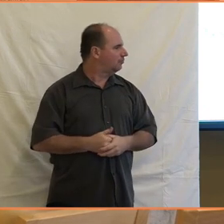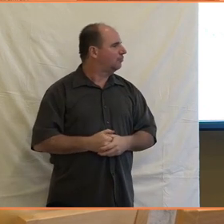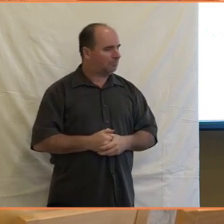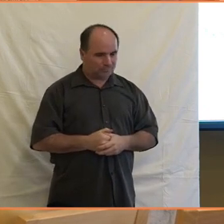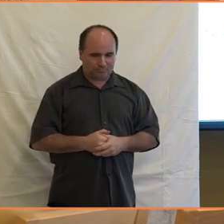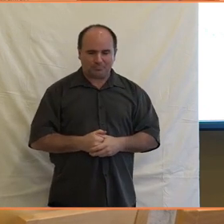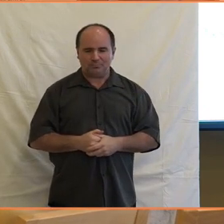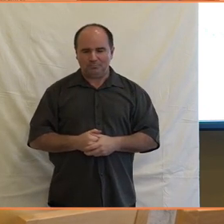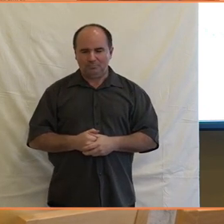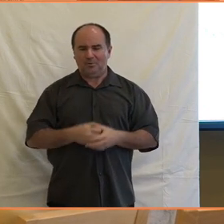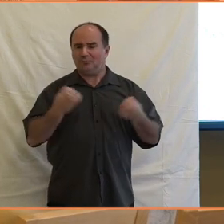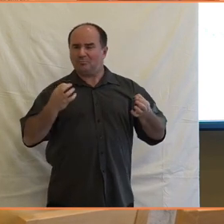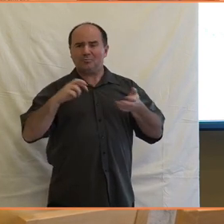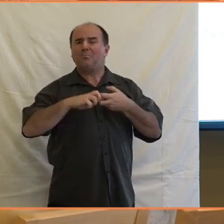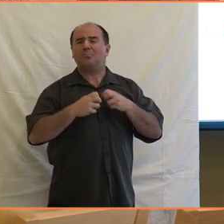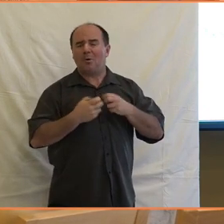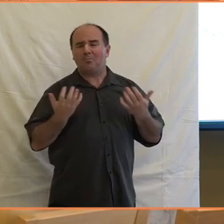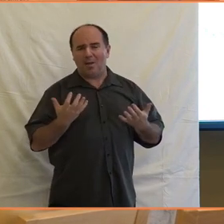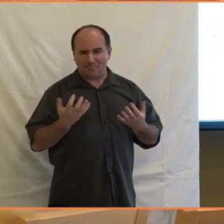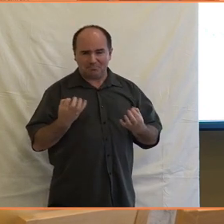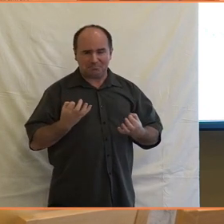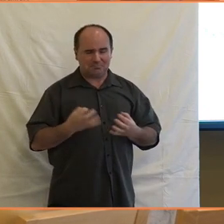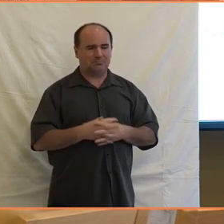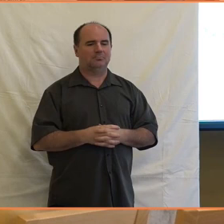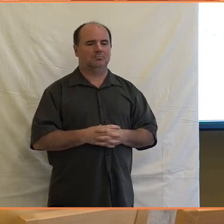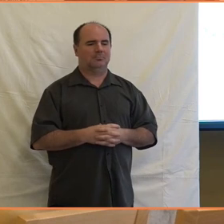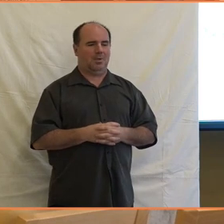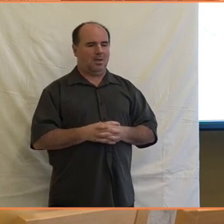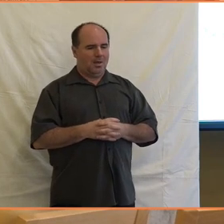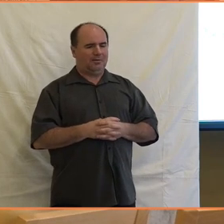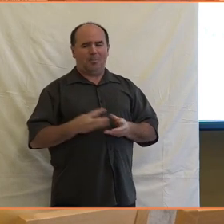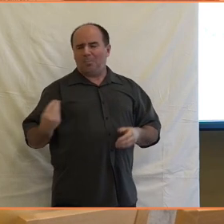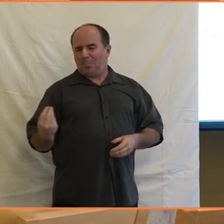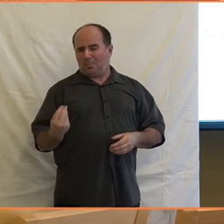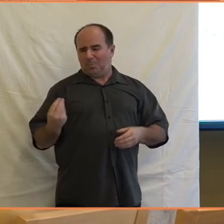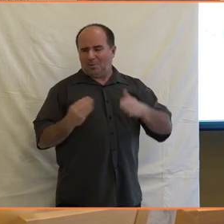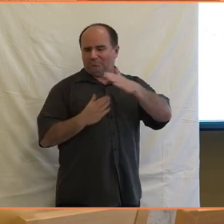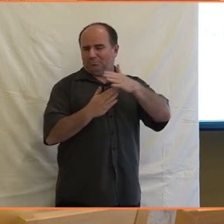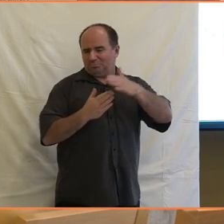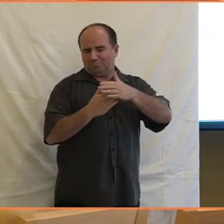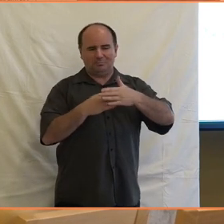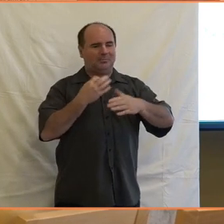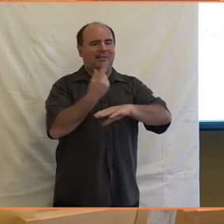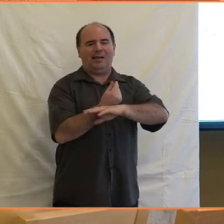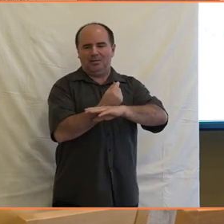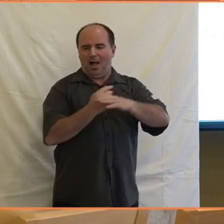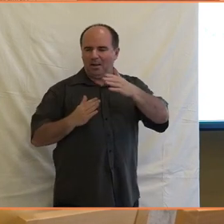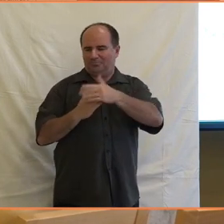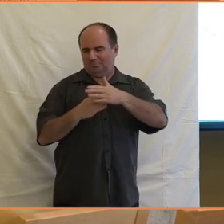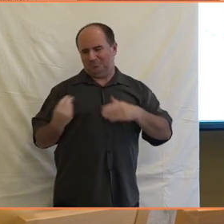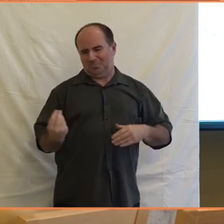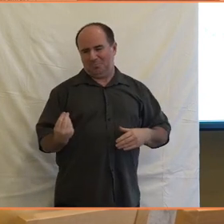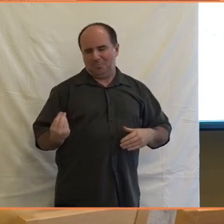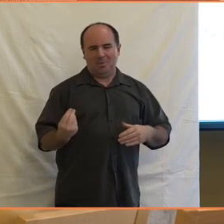se vlastně potýkáme. Ten samotný pojem digitální vyloučení je jako relativně